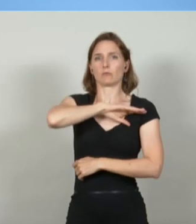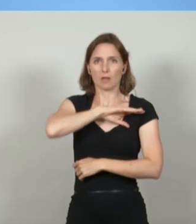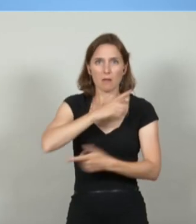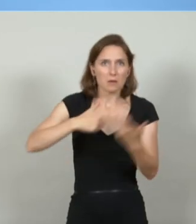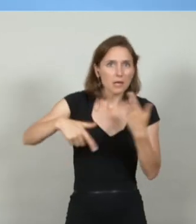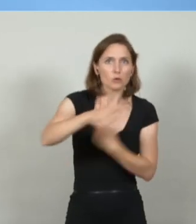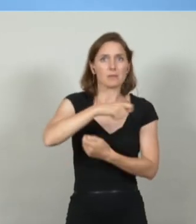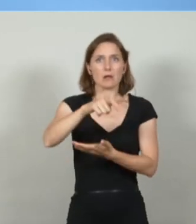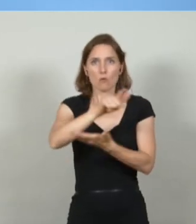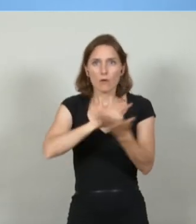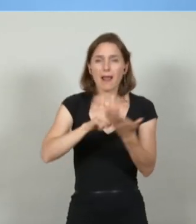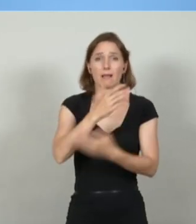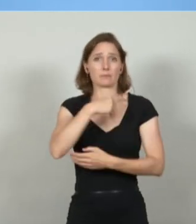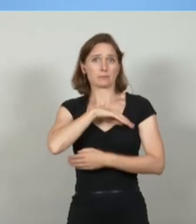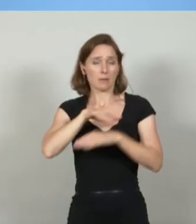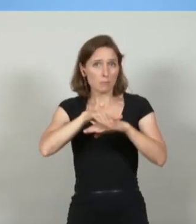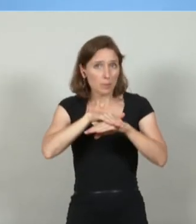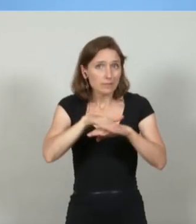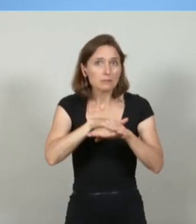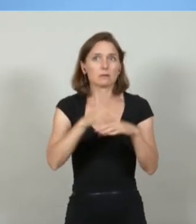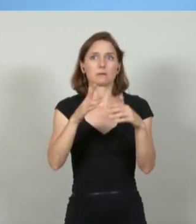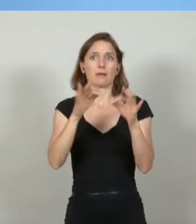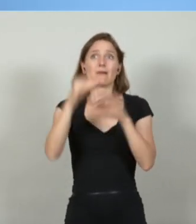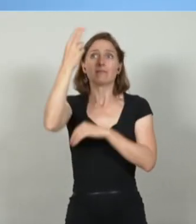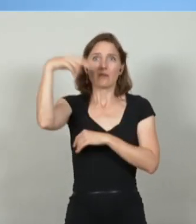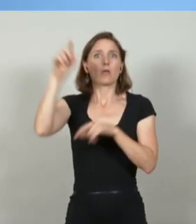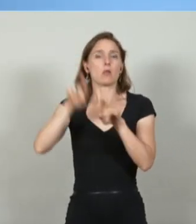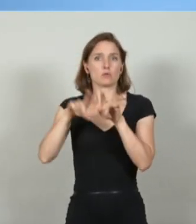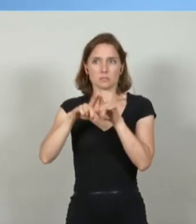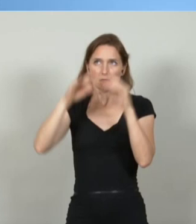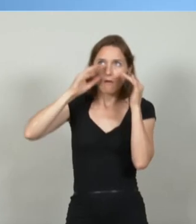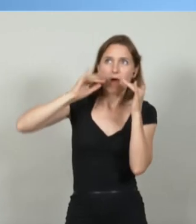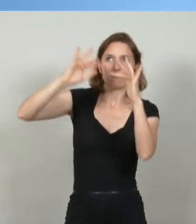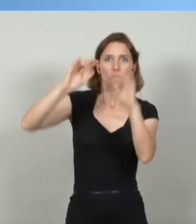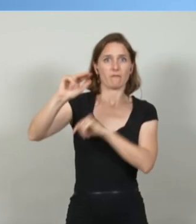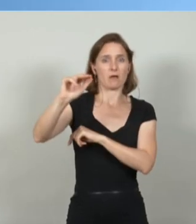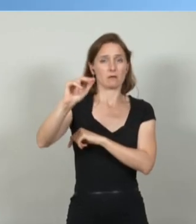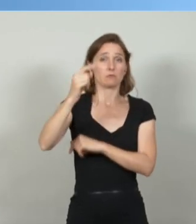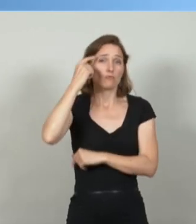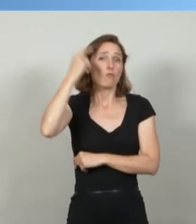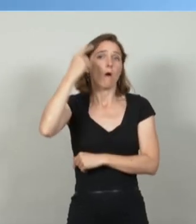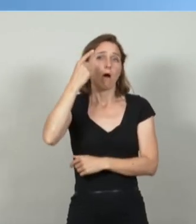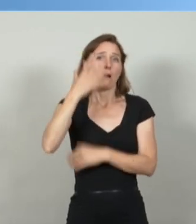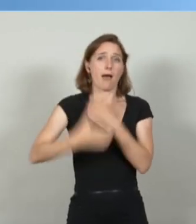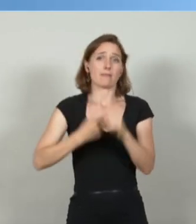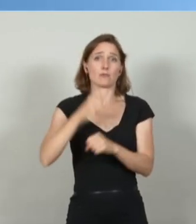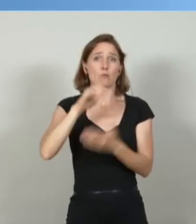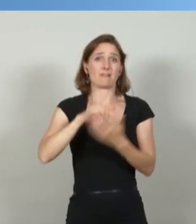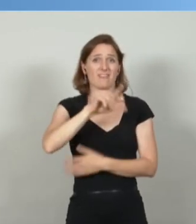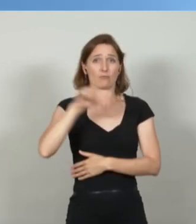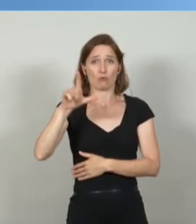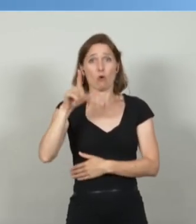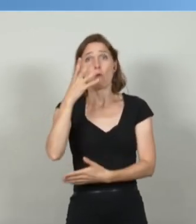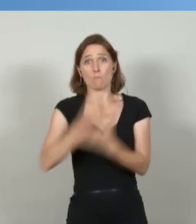aussi mais aussi à l'échelle nationale parce que je crois que ce qui nous a manqué en 2022 c'est le maillon national